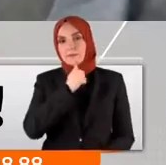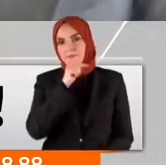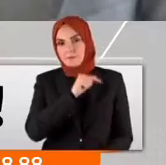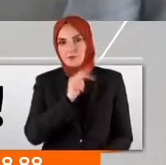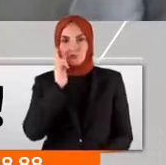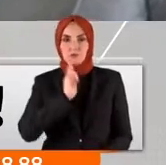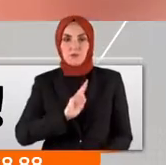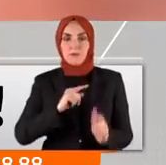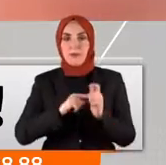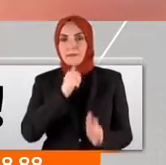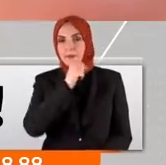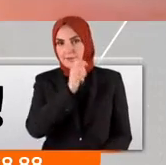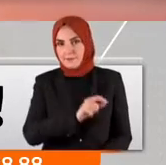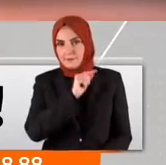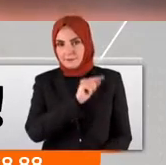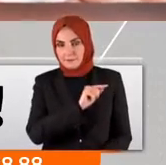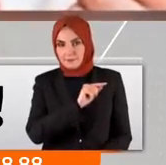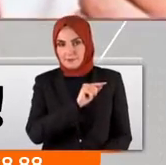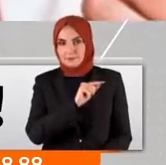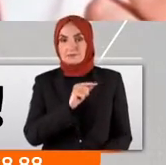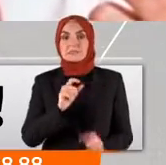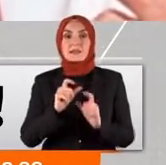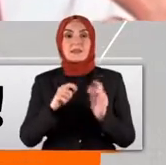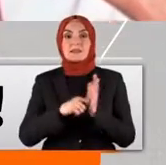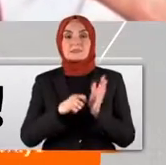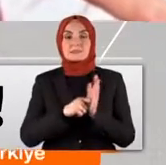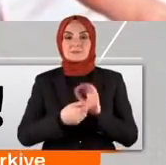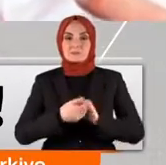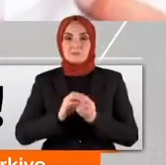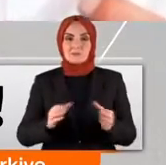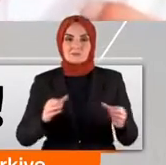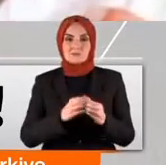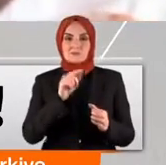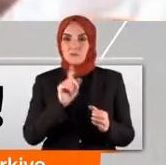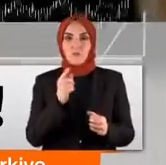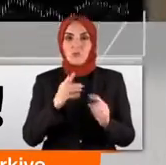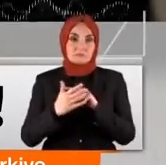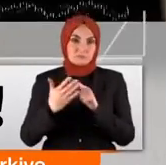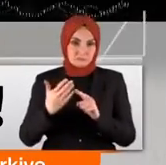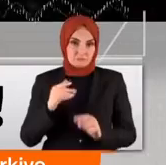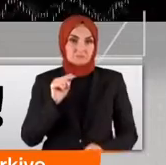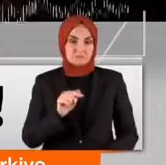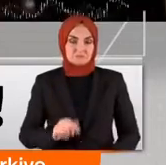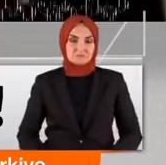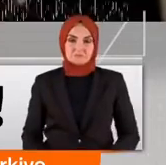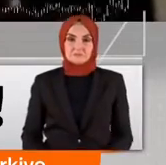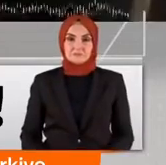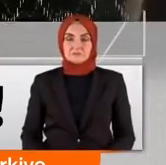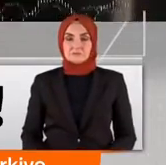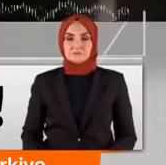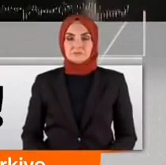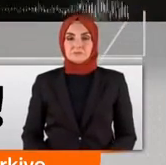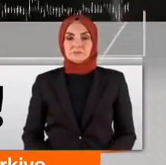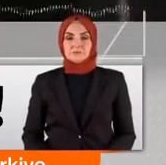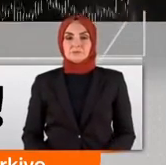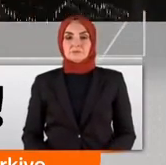Acar Sarallar Çete Örgütü'nün yöneticilerinden biriydi ve örgütün yumuşak yüzüydü. Burada tam herhangi bir menfi, herhangi bir